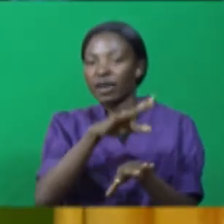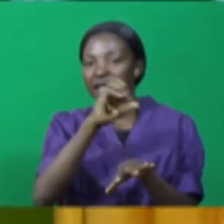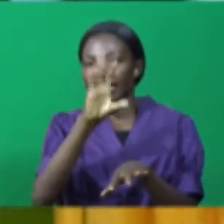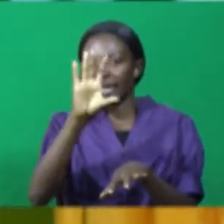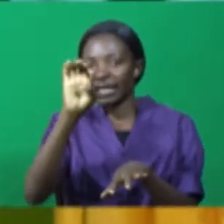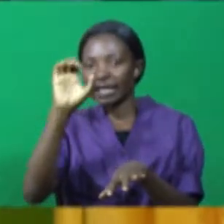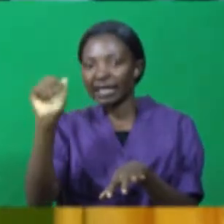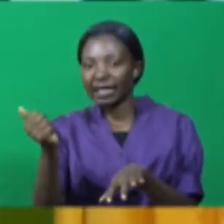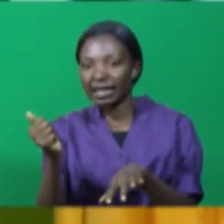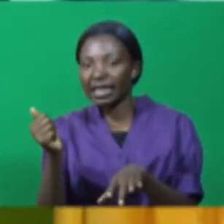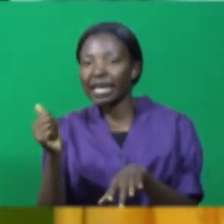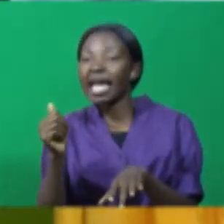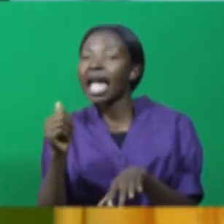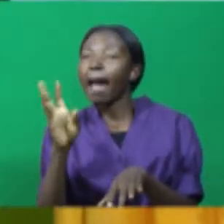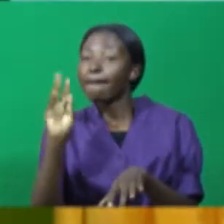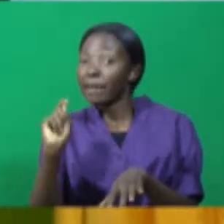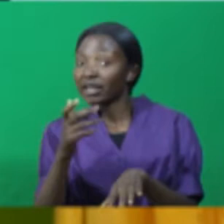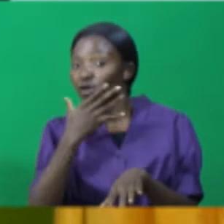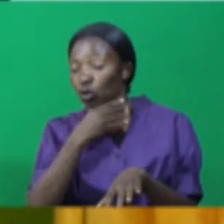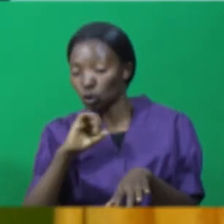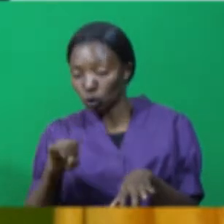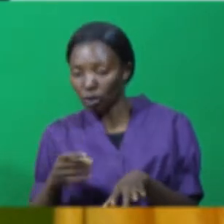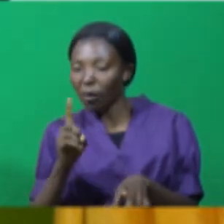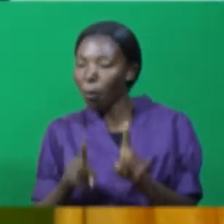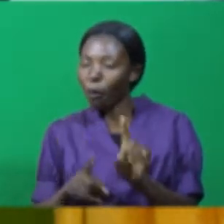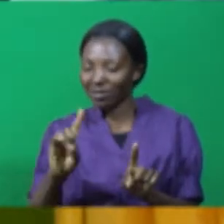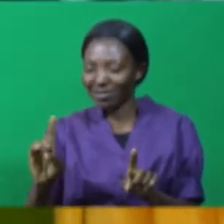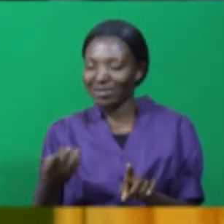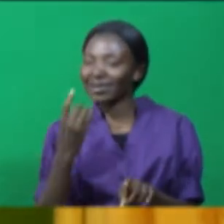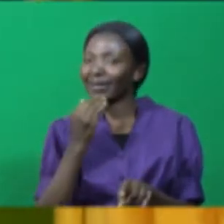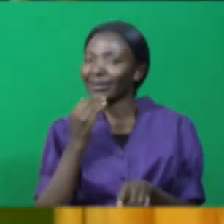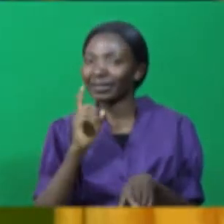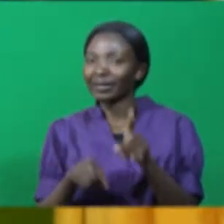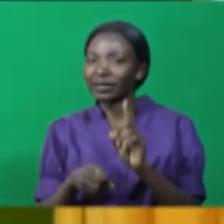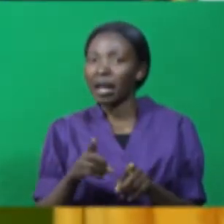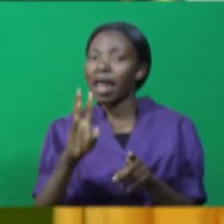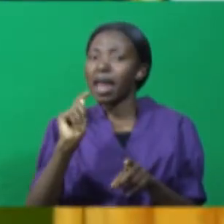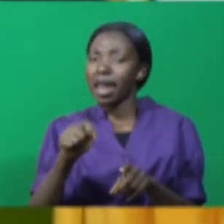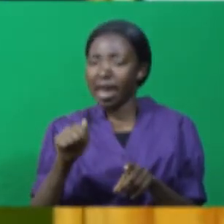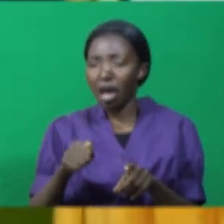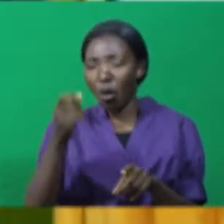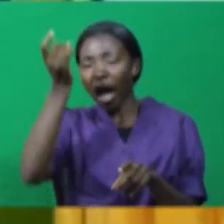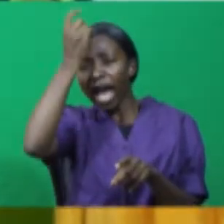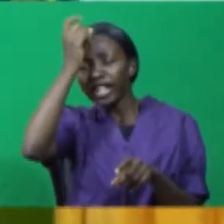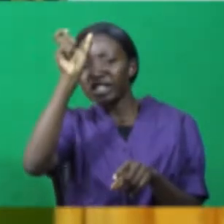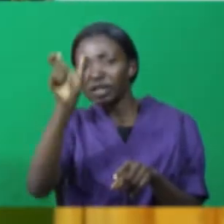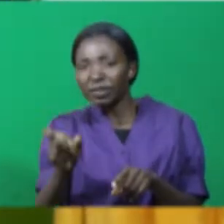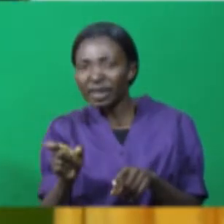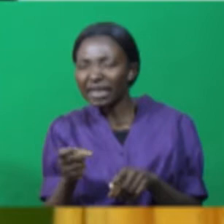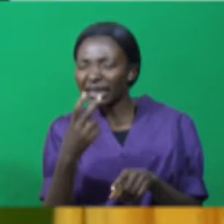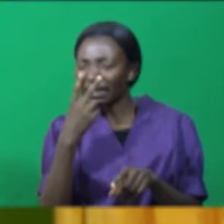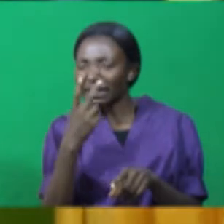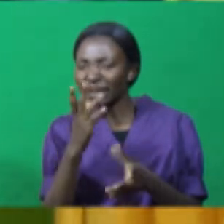vari kufamba vachitotsika pakaoma. Pabhiswa mvura musiwo. VaEgypti votera.